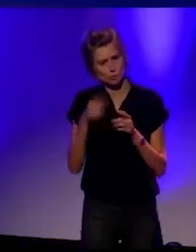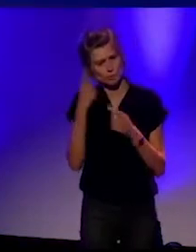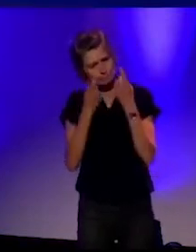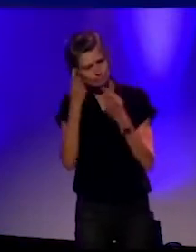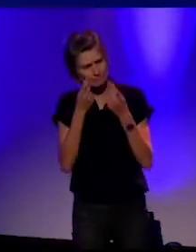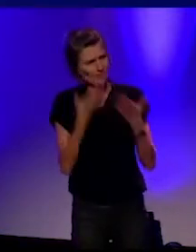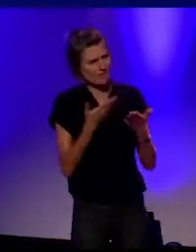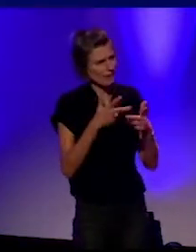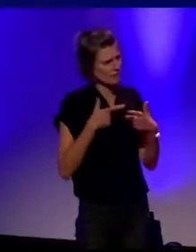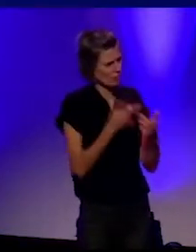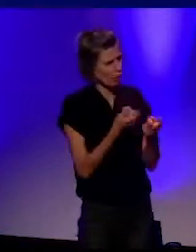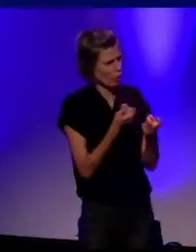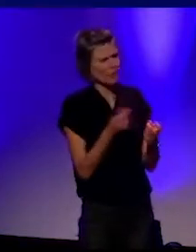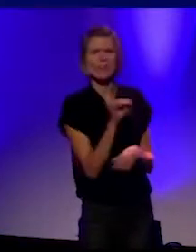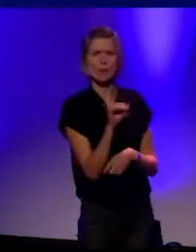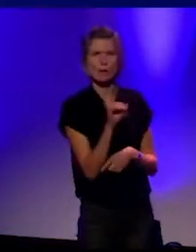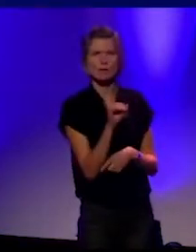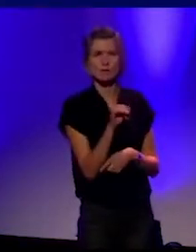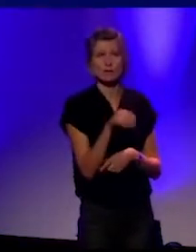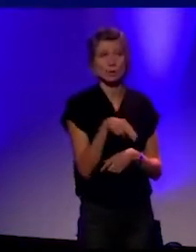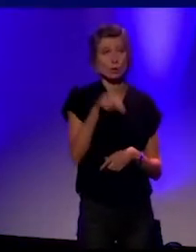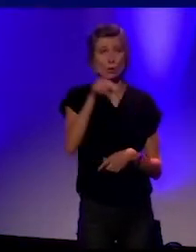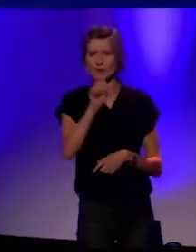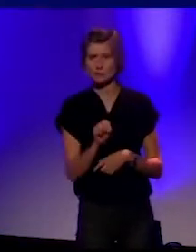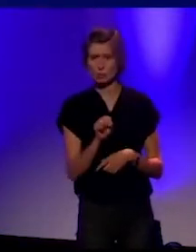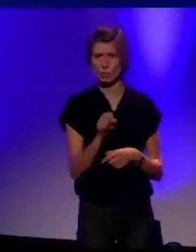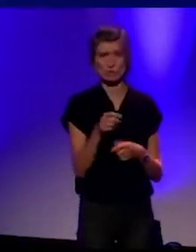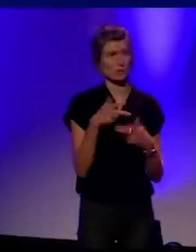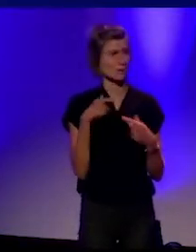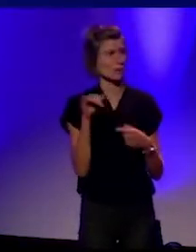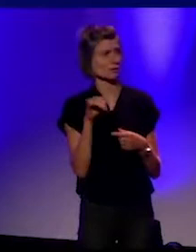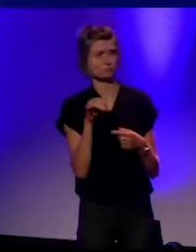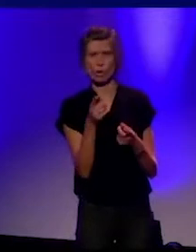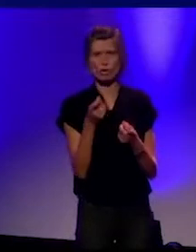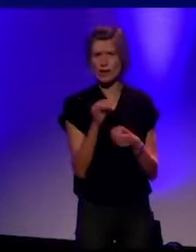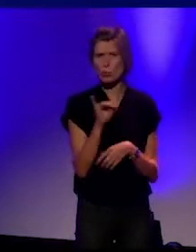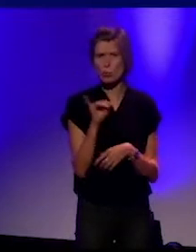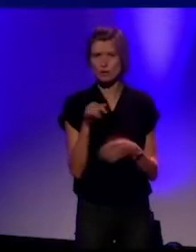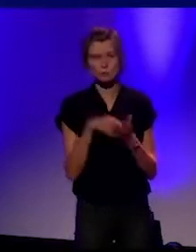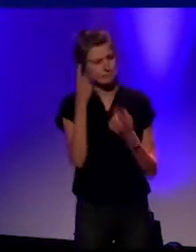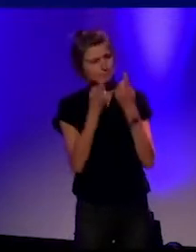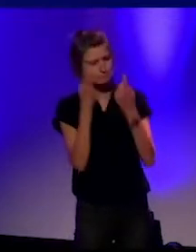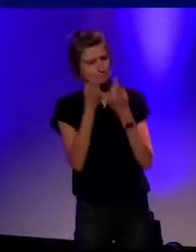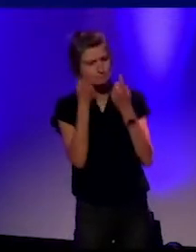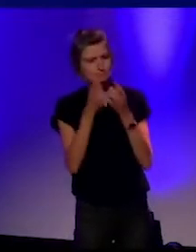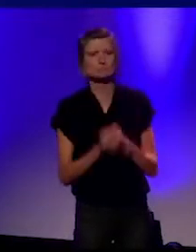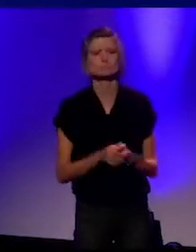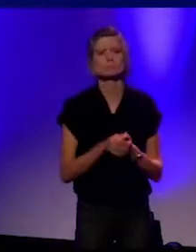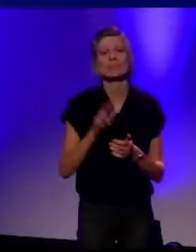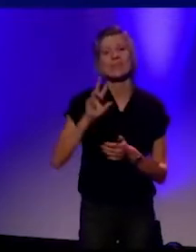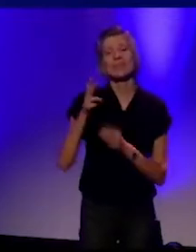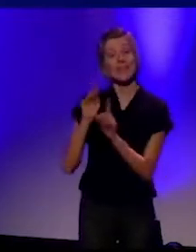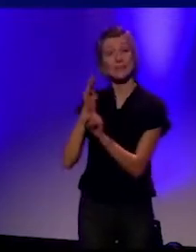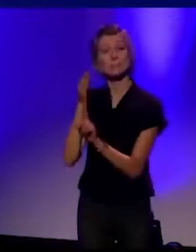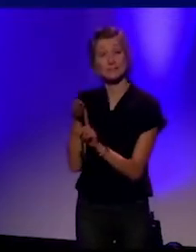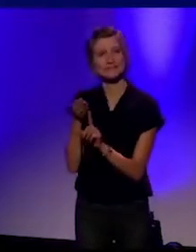vandaag en wat die betekenen in Noord en Zuid. En heel wat van die derde missie zit eigenlijk vervat